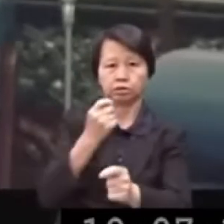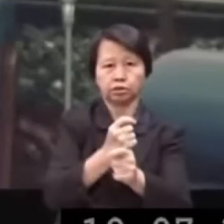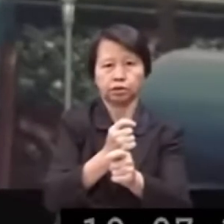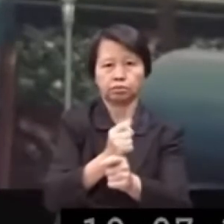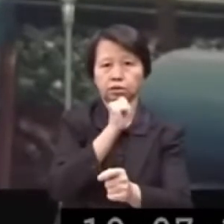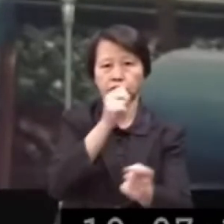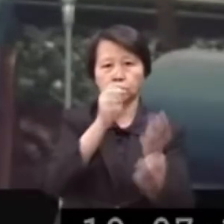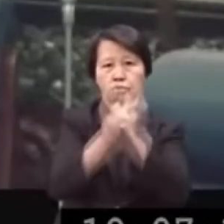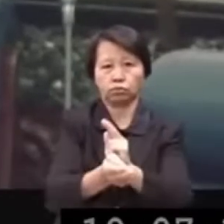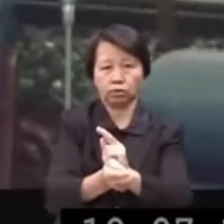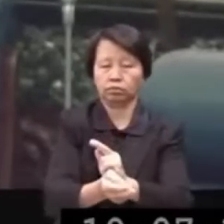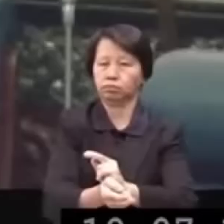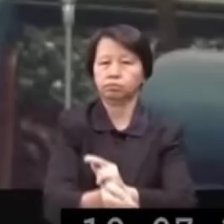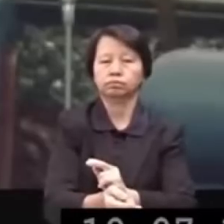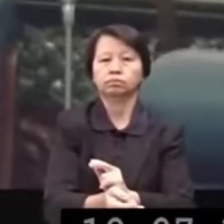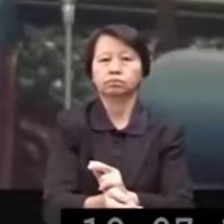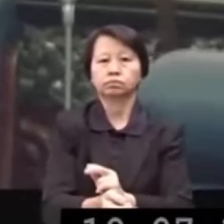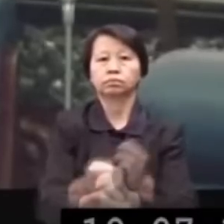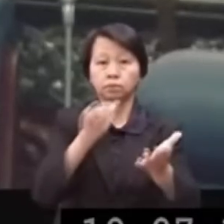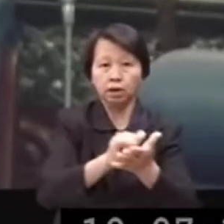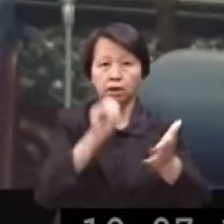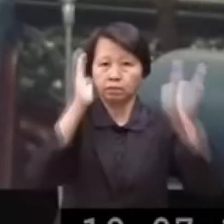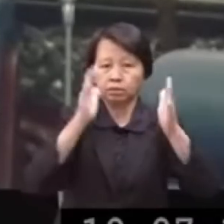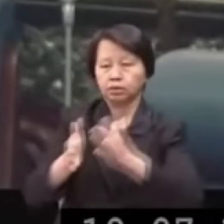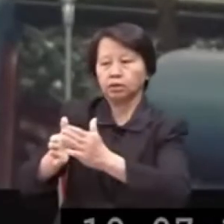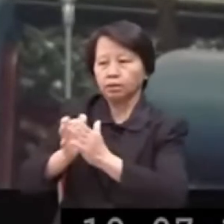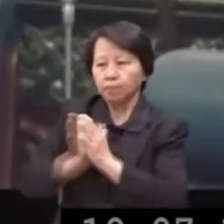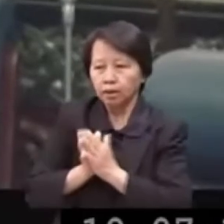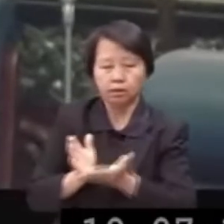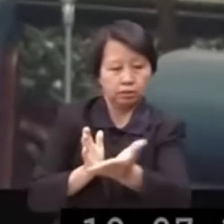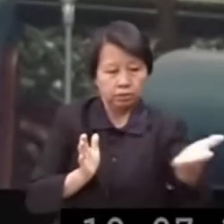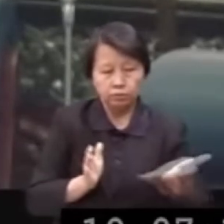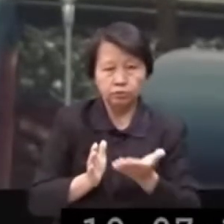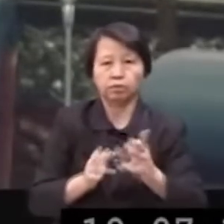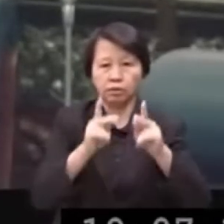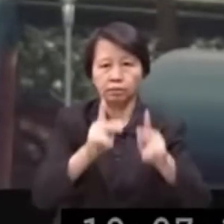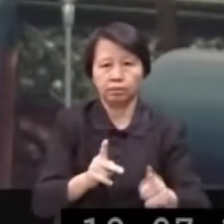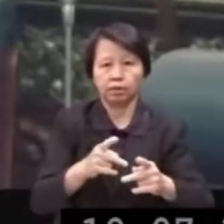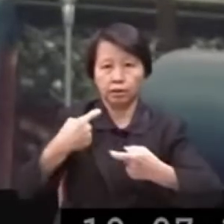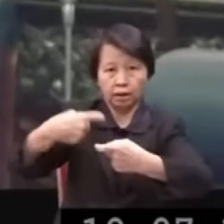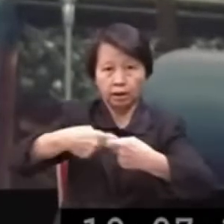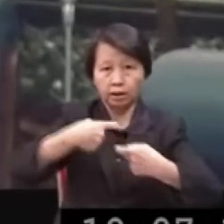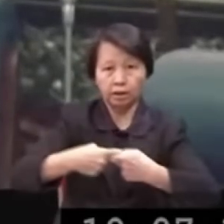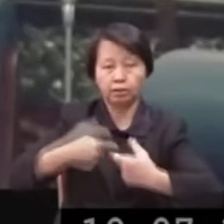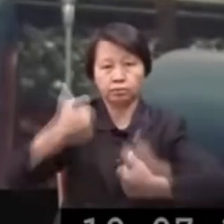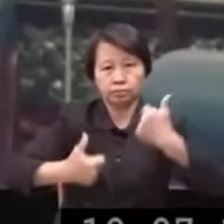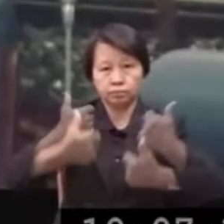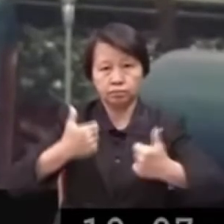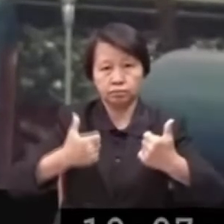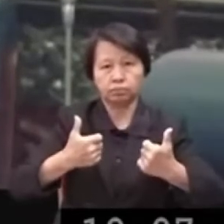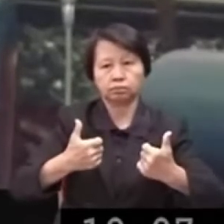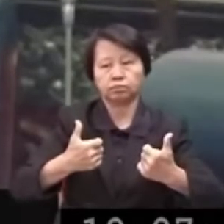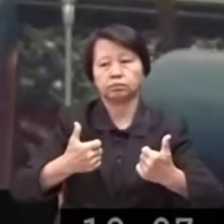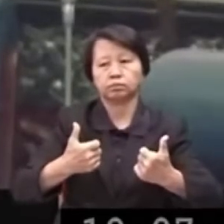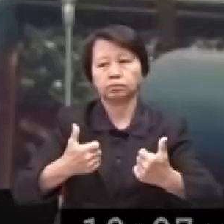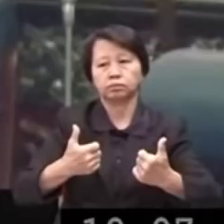berubah dimana Malaysia menggese agar semua PH berkaitan sama ada di